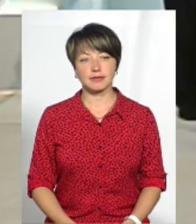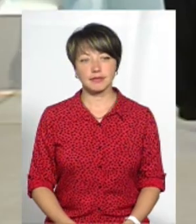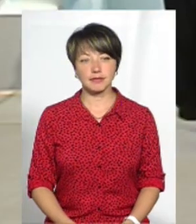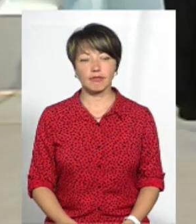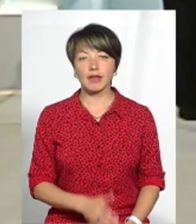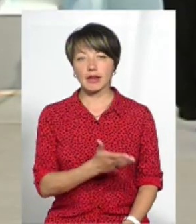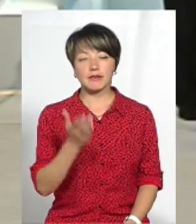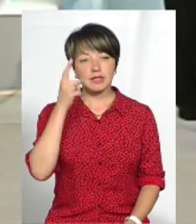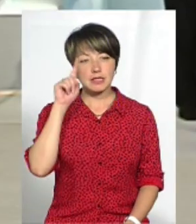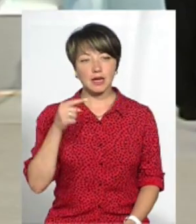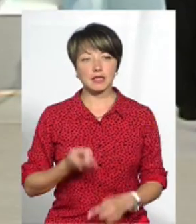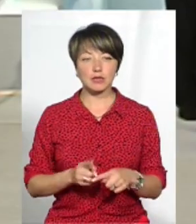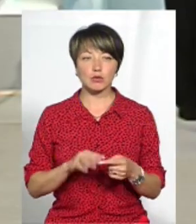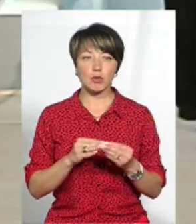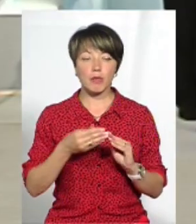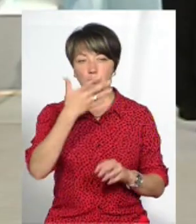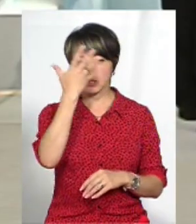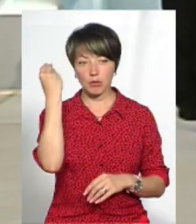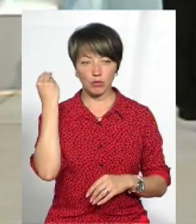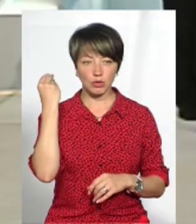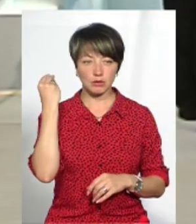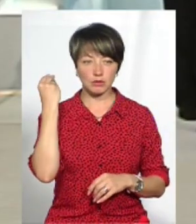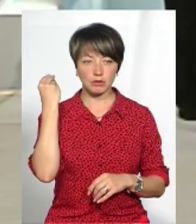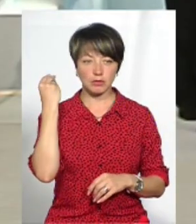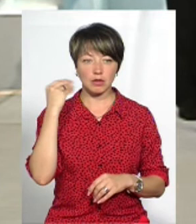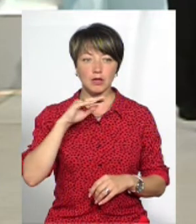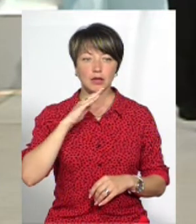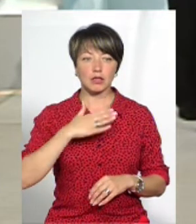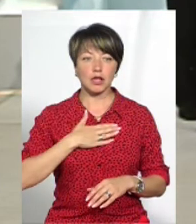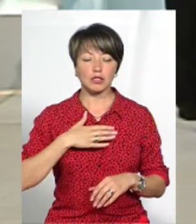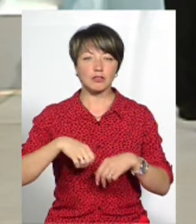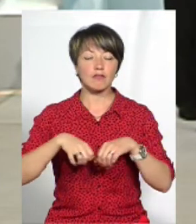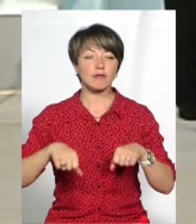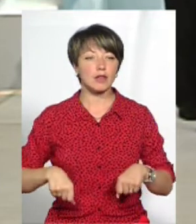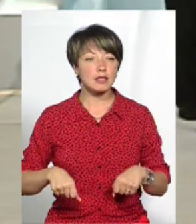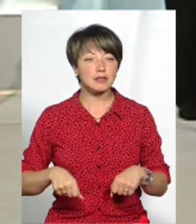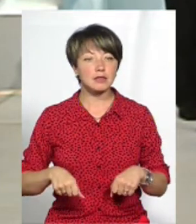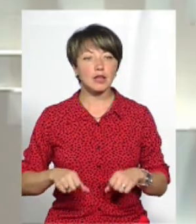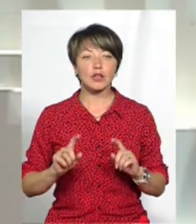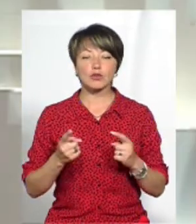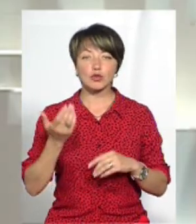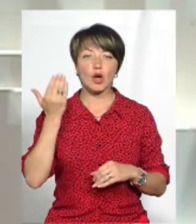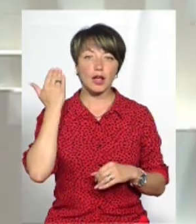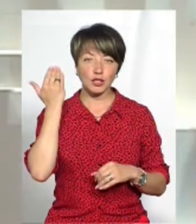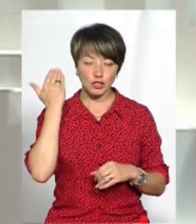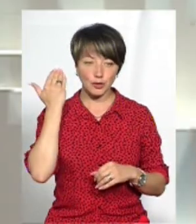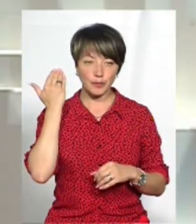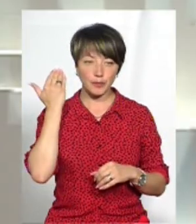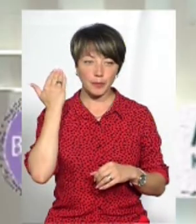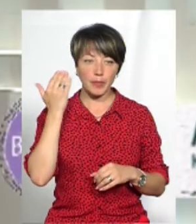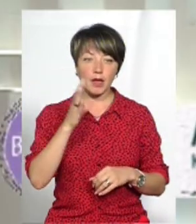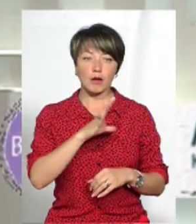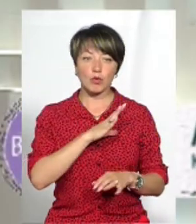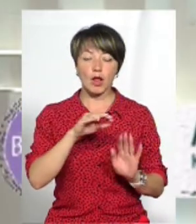прошу. Ви знаєте, цю проблему забули наші можновладці, тому що раніше